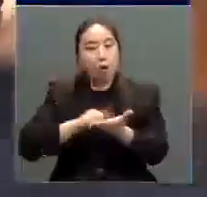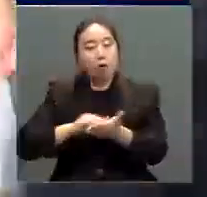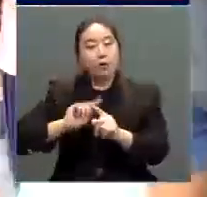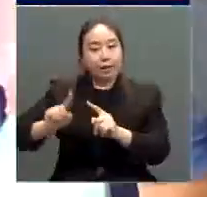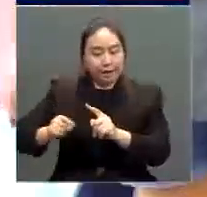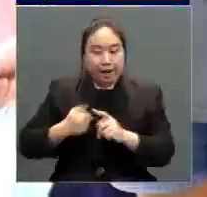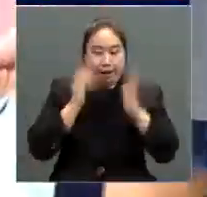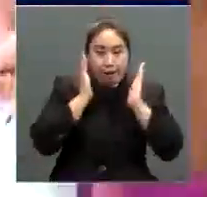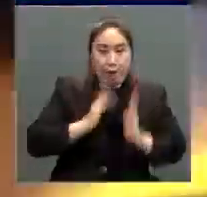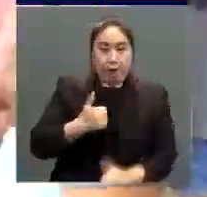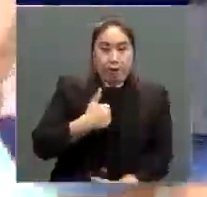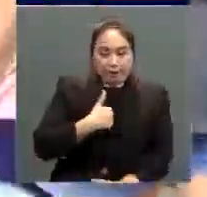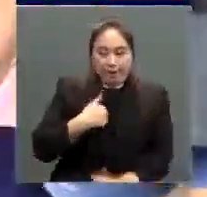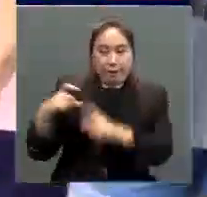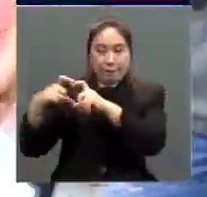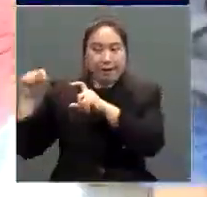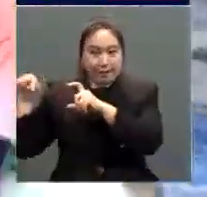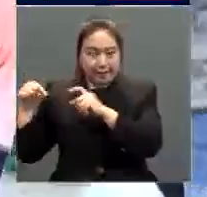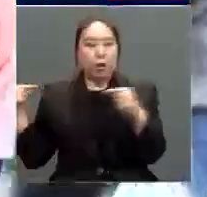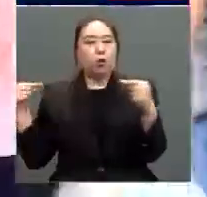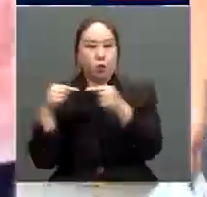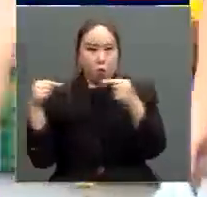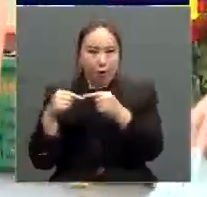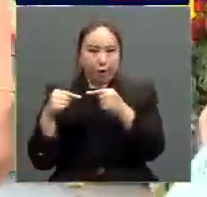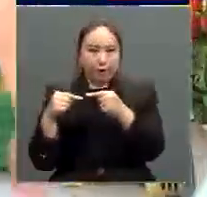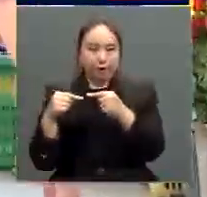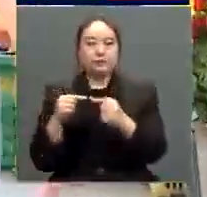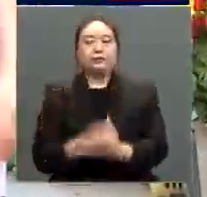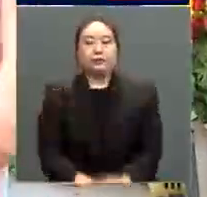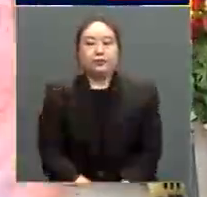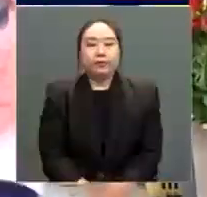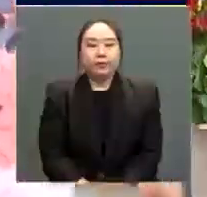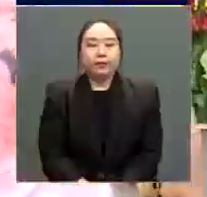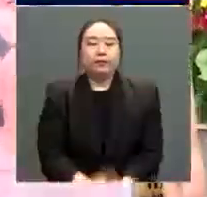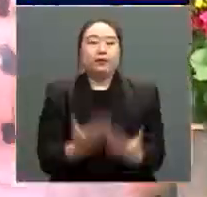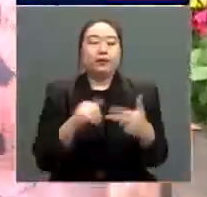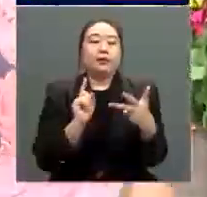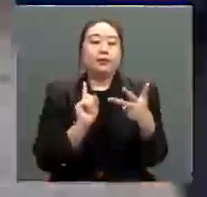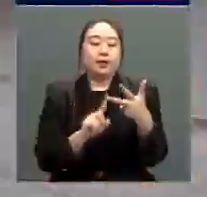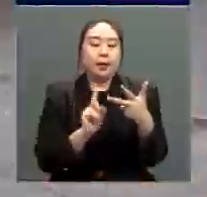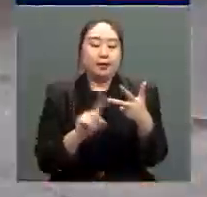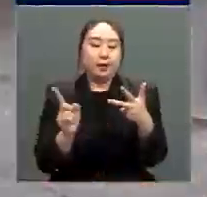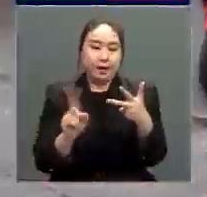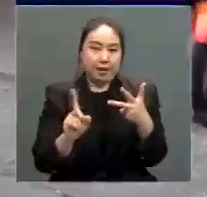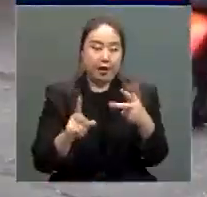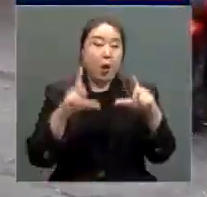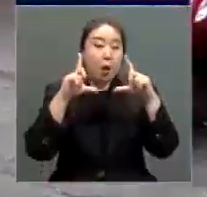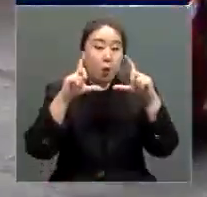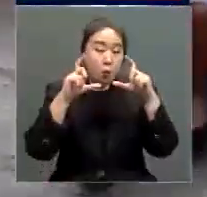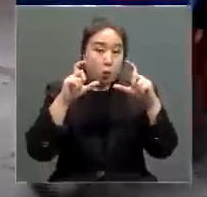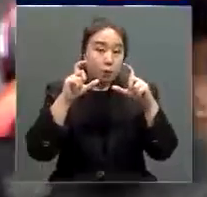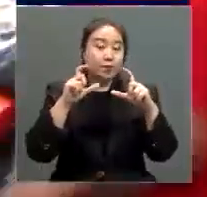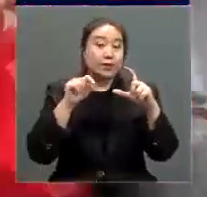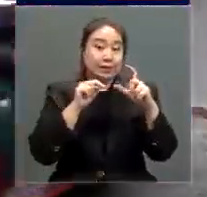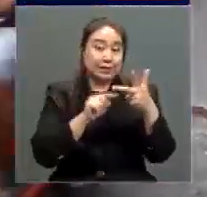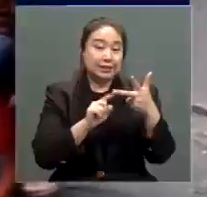นเดียวกับที่เราไปยื่นขอสิทธิ์ในการเยียวยา 5,000 บาทและสิ่งที่3รูปถ่ายที่3ที่จะใช้